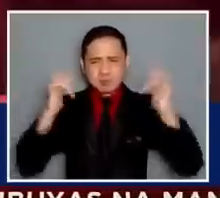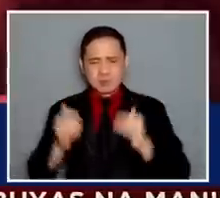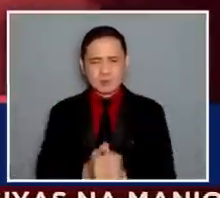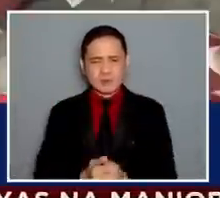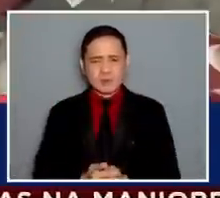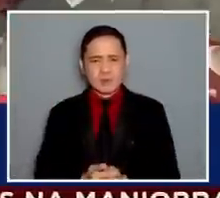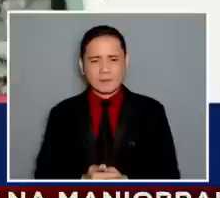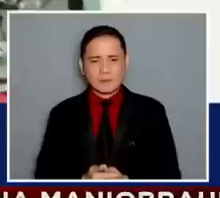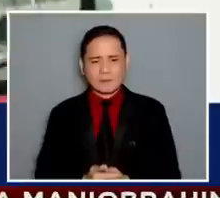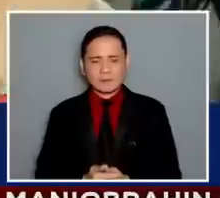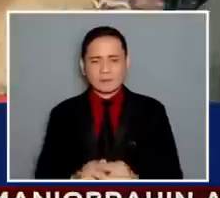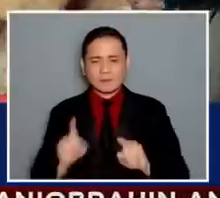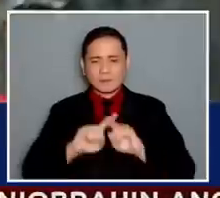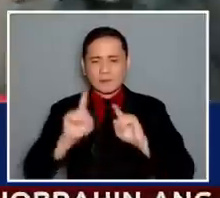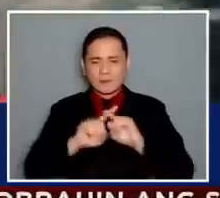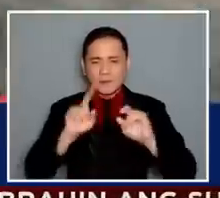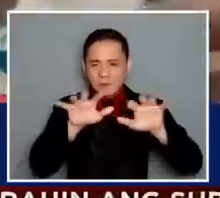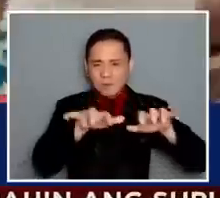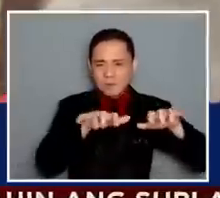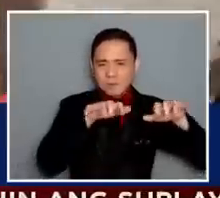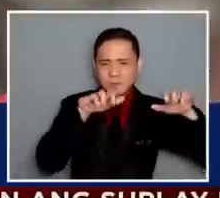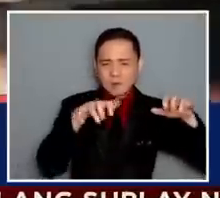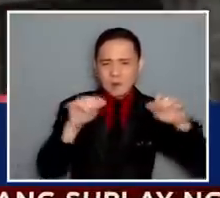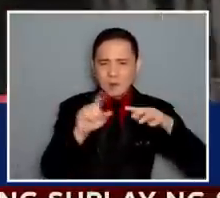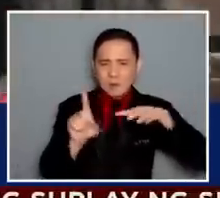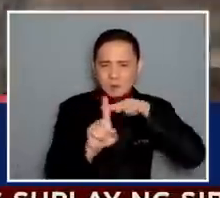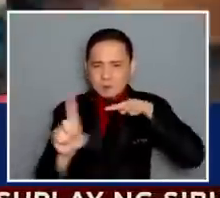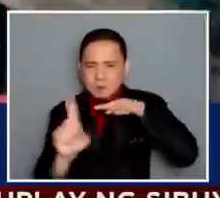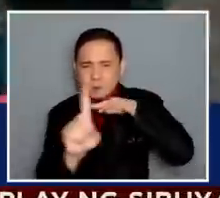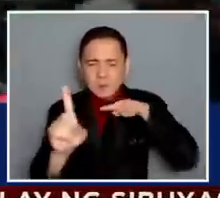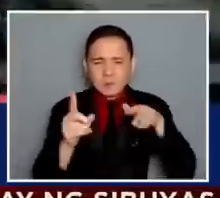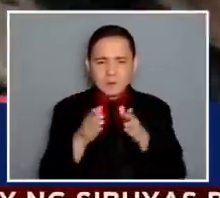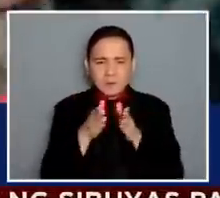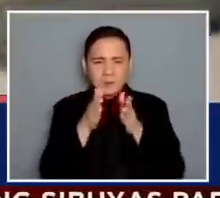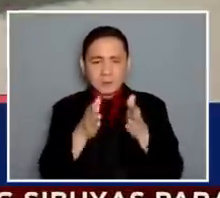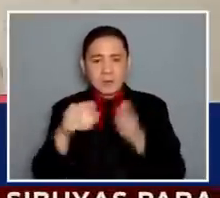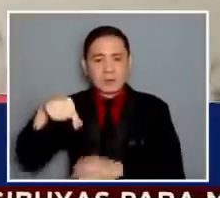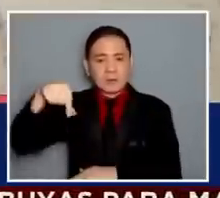Mula sa iba't ibang sulok ng Quiapo, sa eskinita,